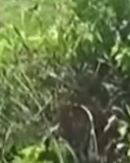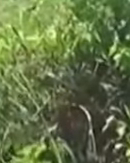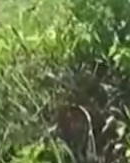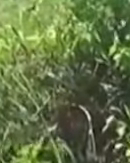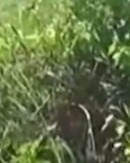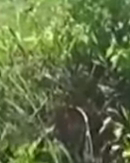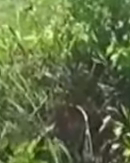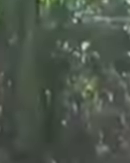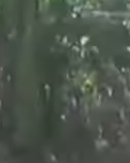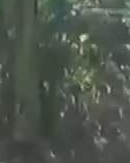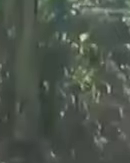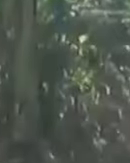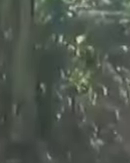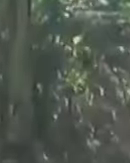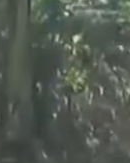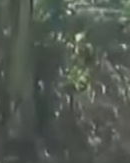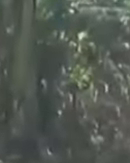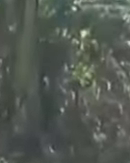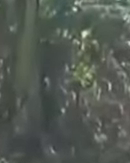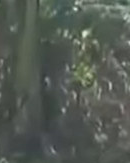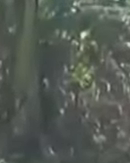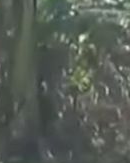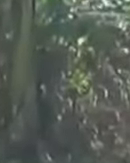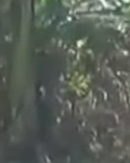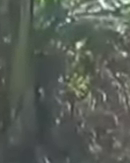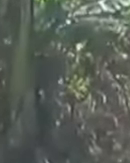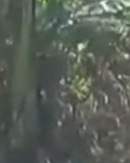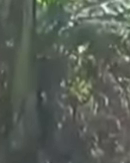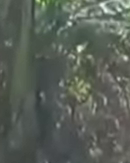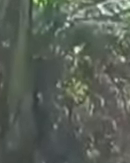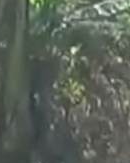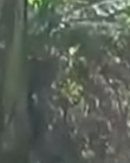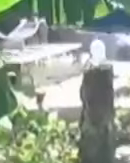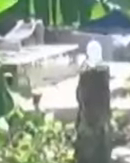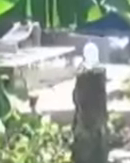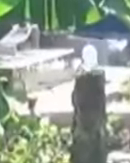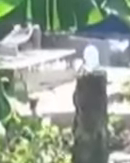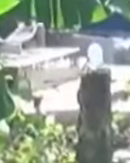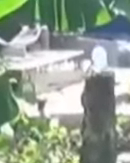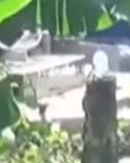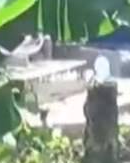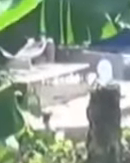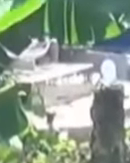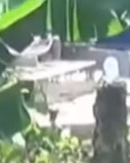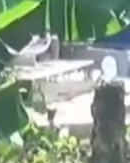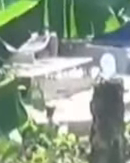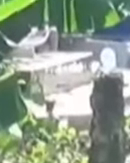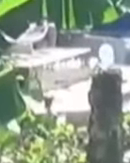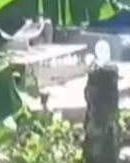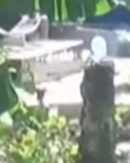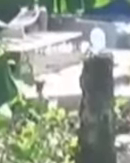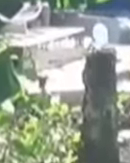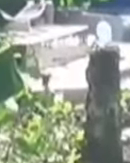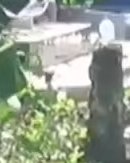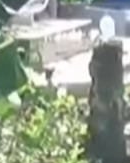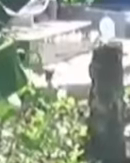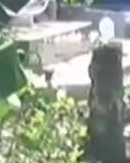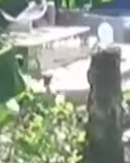bukti percakapan di ponsel dan buku harian korban. Seluruh barang bukti mengarah pada kasus perundungan.